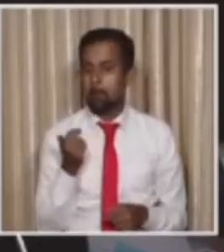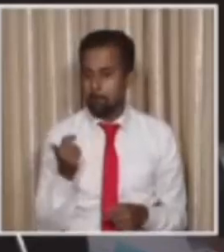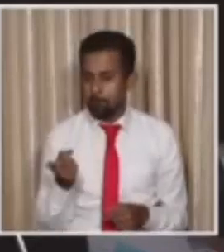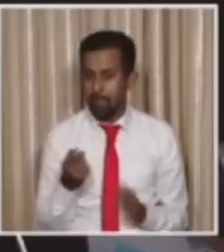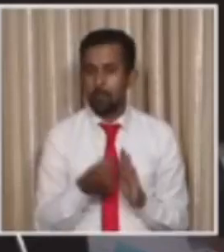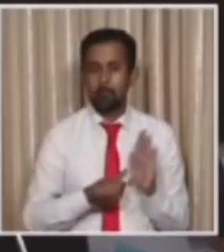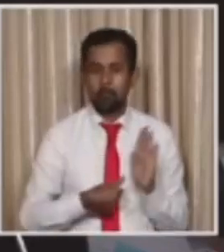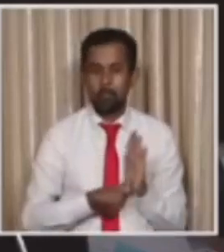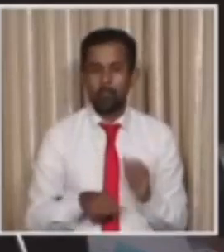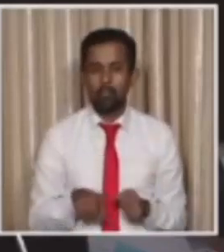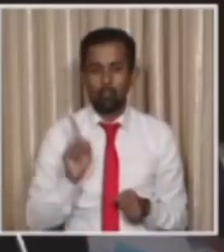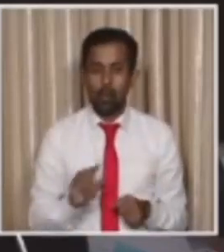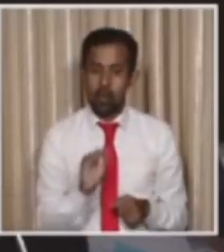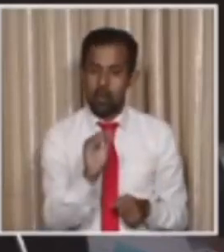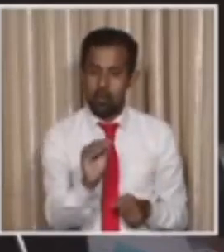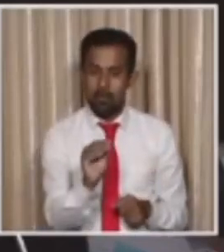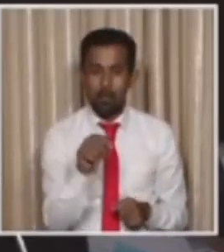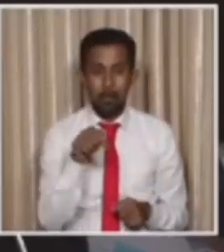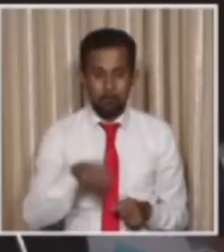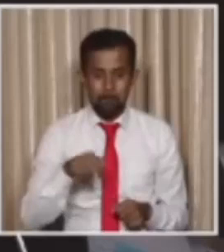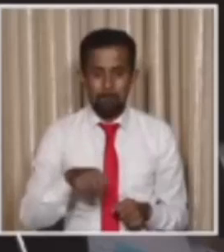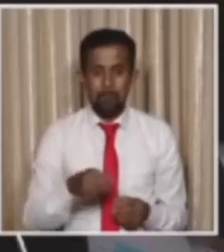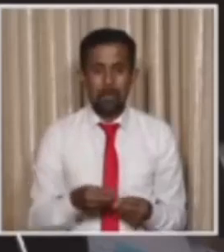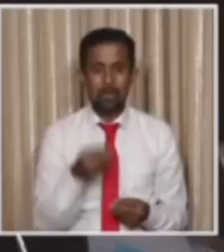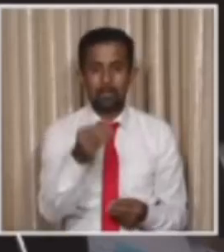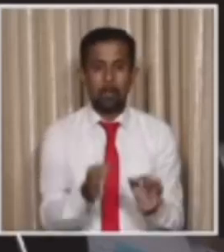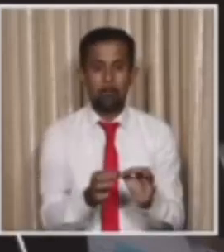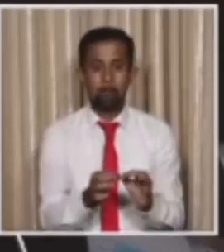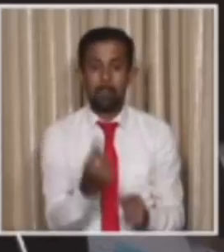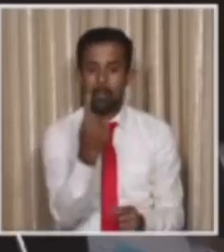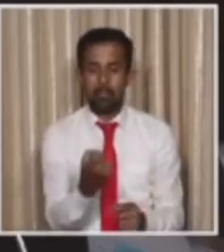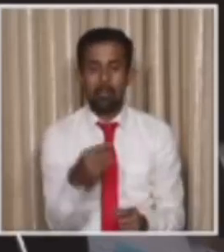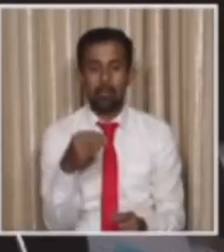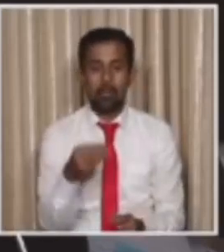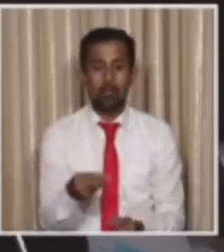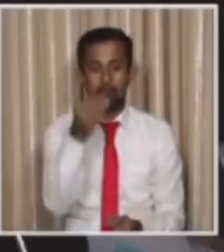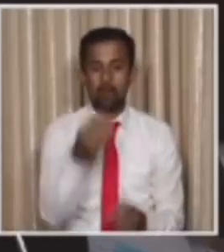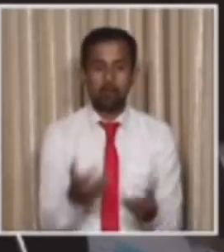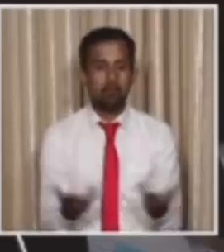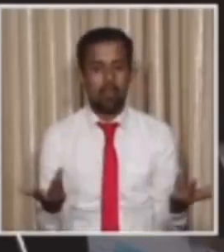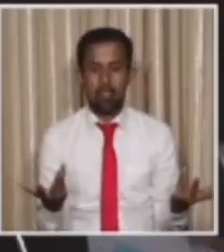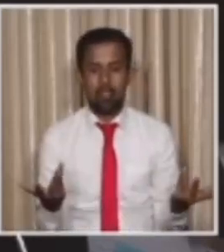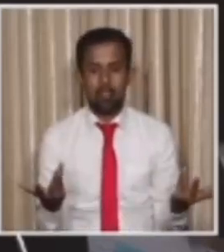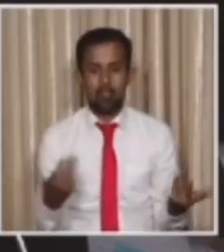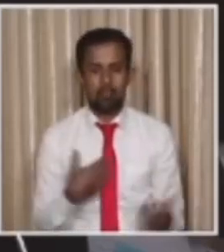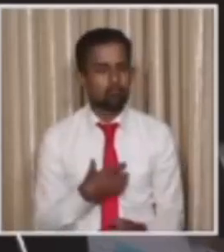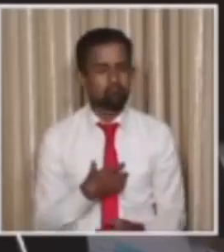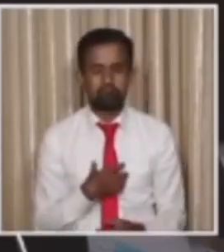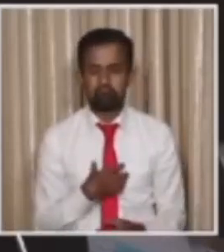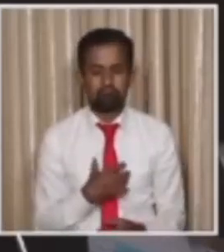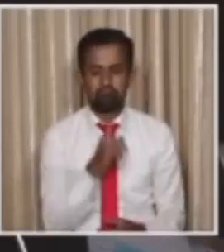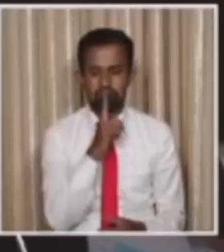පනත අනුමත කළා නම් මේ පන මේක ගෙනල්ලා මේ බිලියන 1000කින් අපේ ණය සීමා වැඩි කරන්න නොහැකි නිසා. ඒ නිසා මම ඉතා කනගාටුවෙන් උනත්